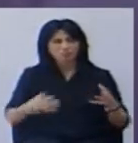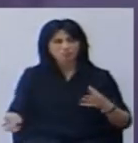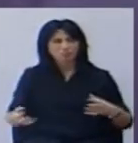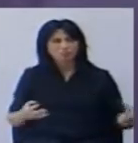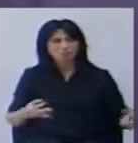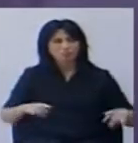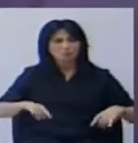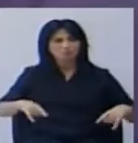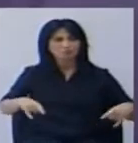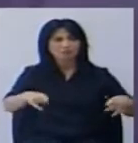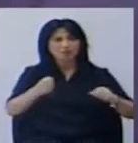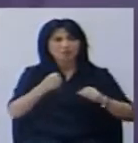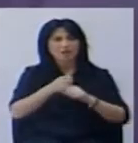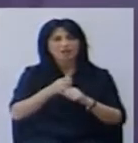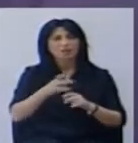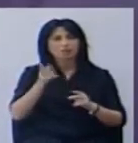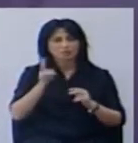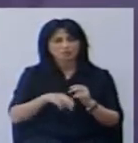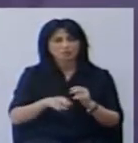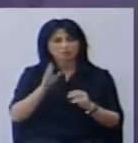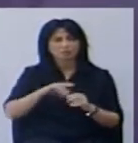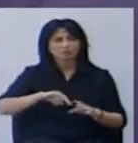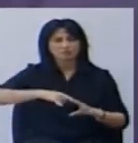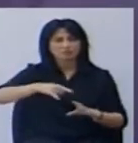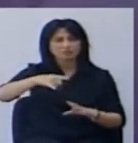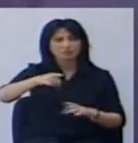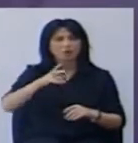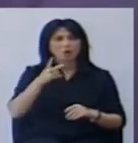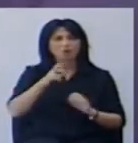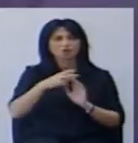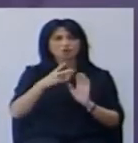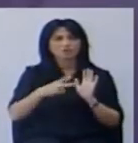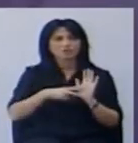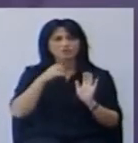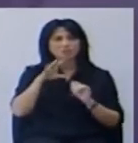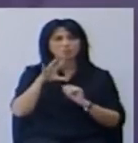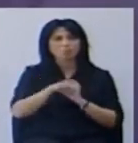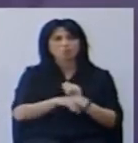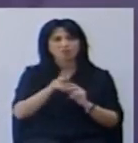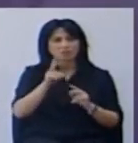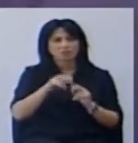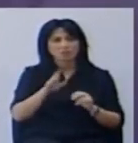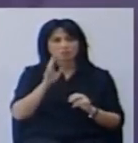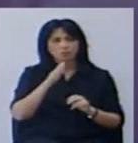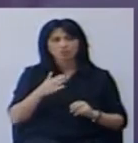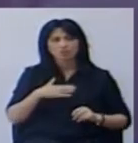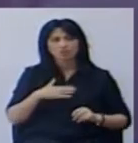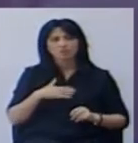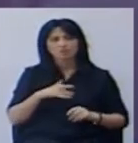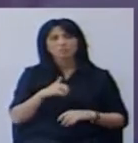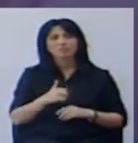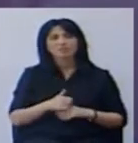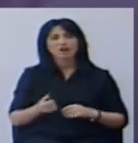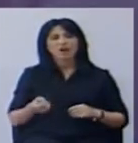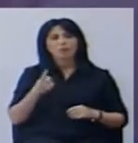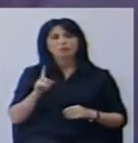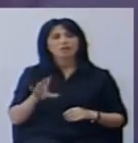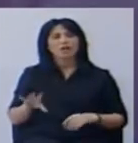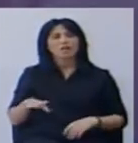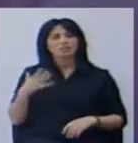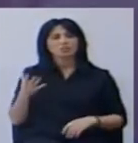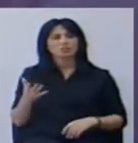რომელიც უნდა დამთავრდეს და უნდა გაკეთდეს 2017 წლის ბოლოსკენ. ჩვენთვის ჩვენი ყველაზე მთავარი ამოცანა რაც